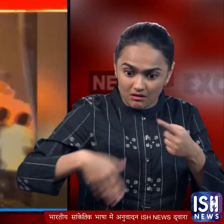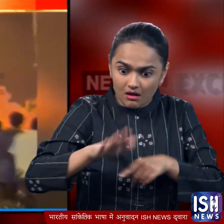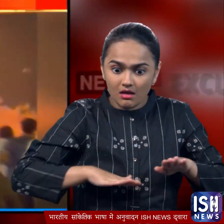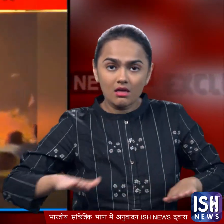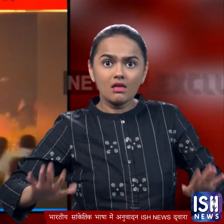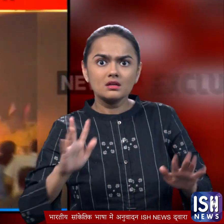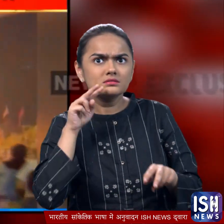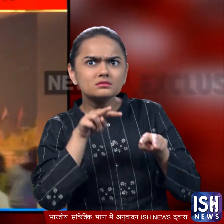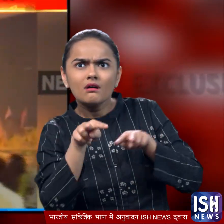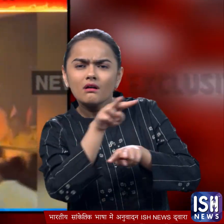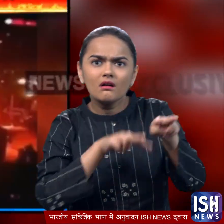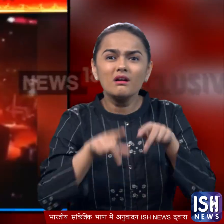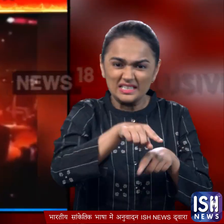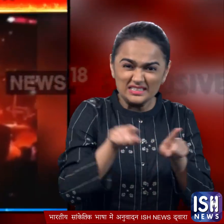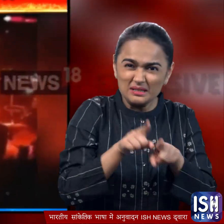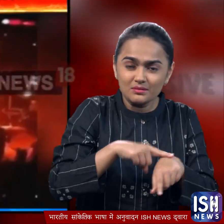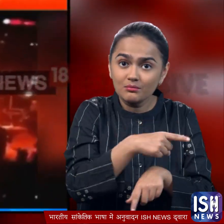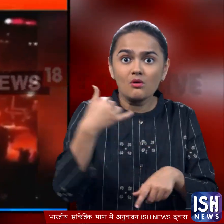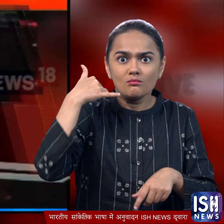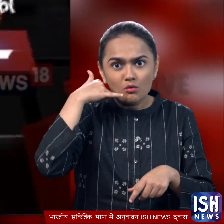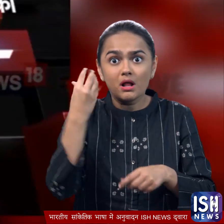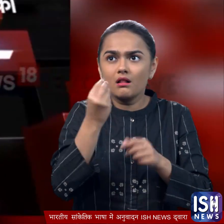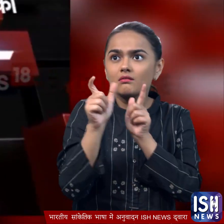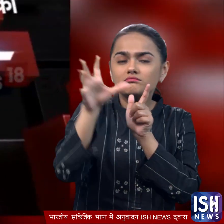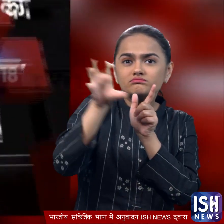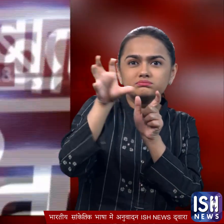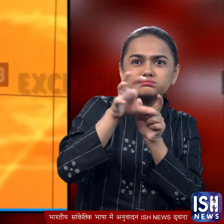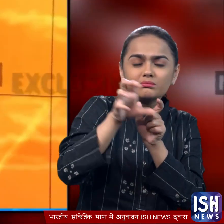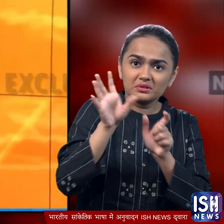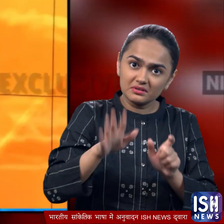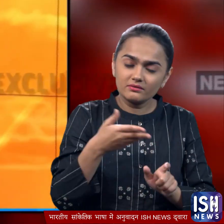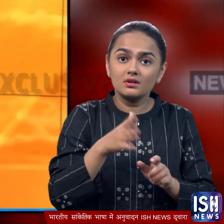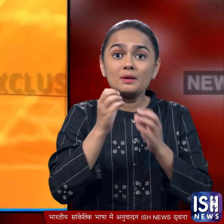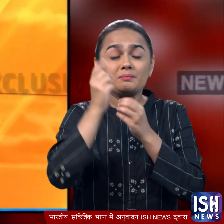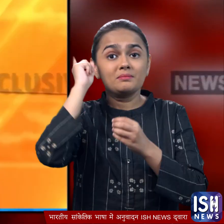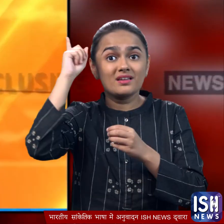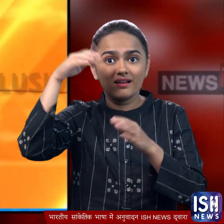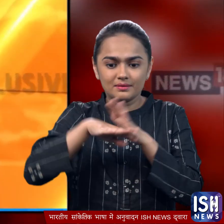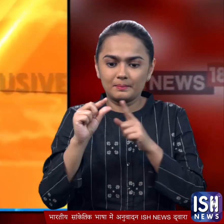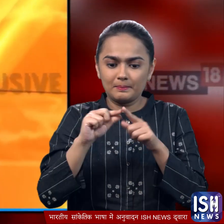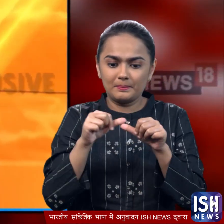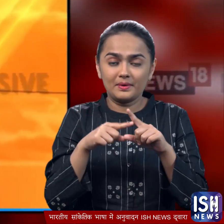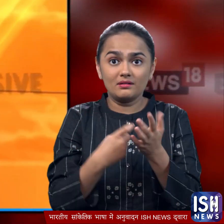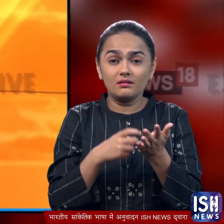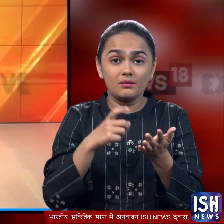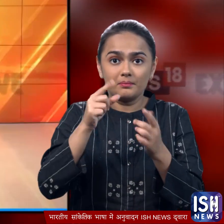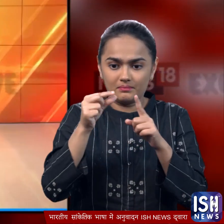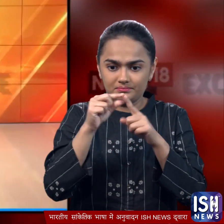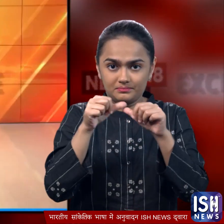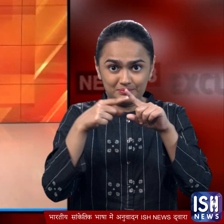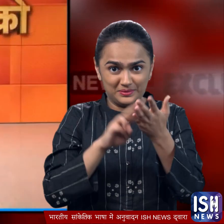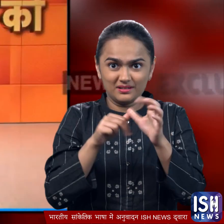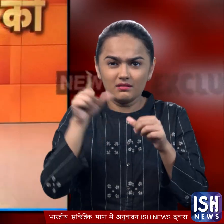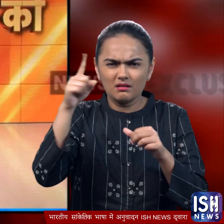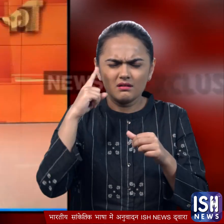नजर आई। इस दौरान कुछ लोगों ने अपने मोबाइल से इस घटना का वीडियो भी बनाया। बिहार के पटना से हैरान करने वाली कुछ तस्वीरें सामने आई। वहां कुछ